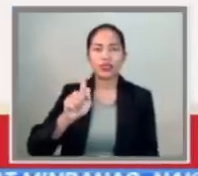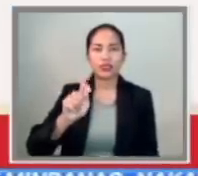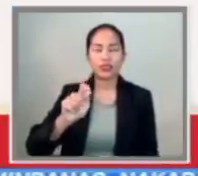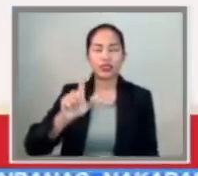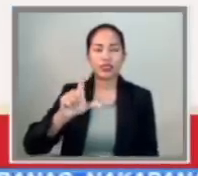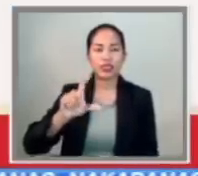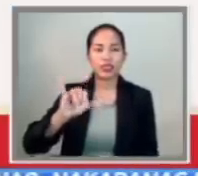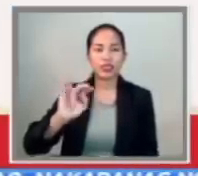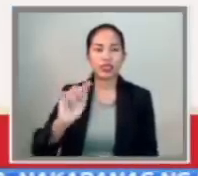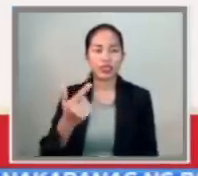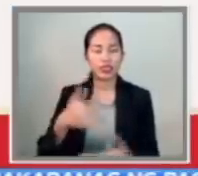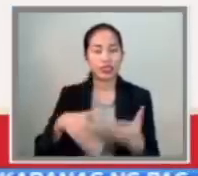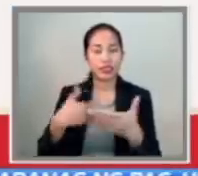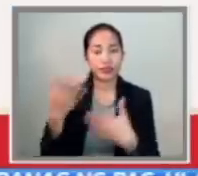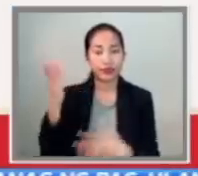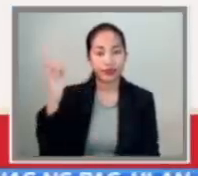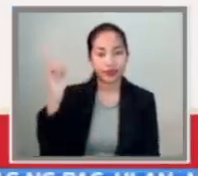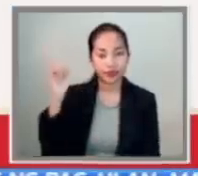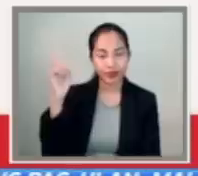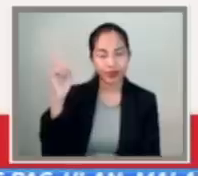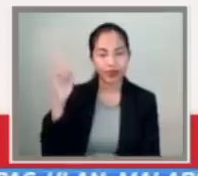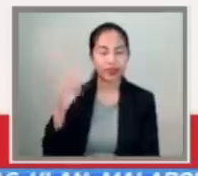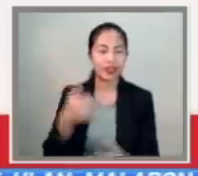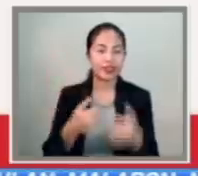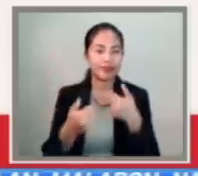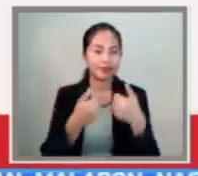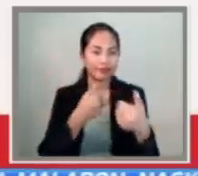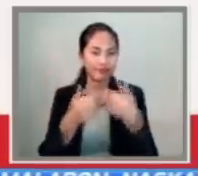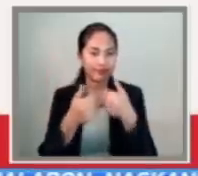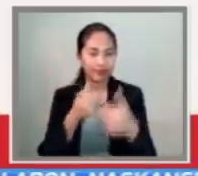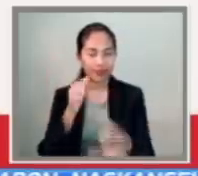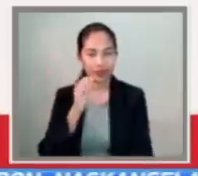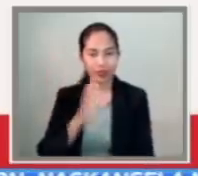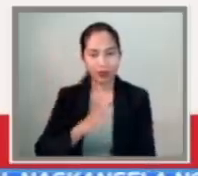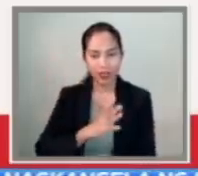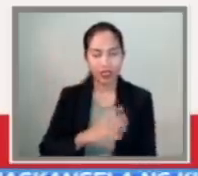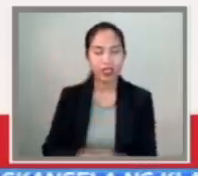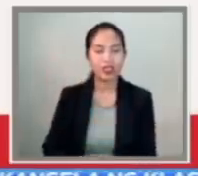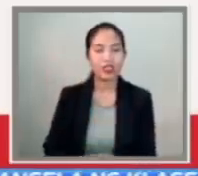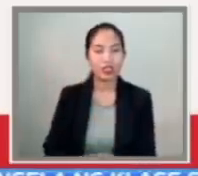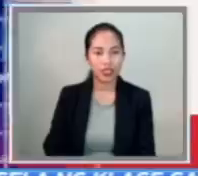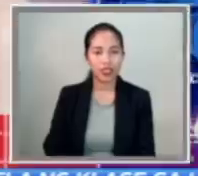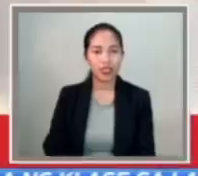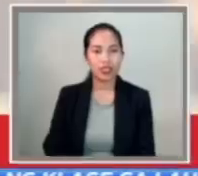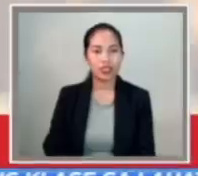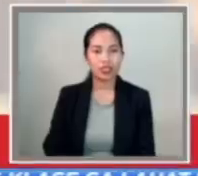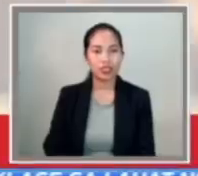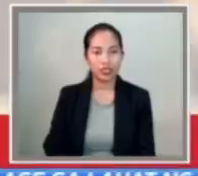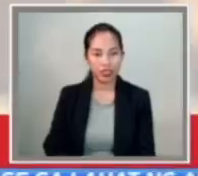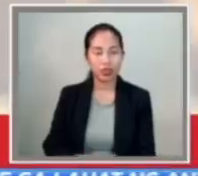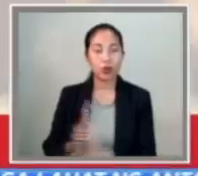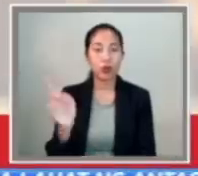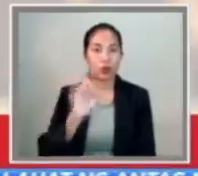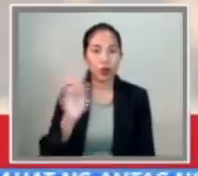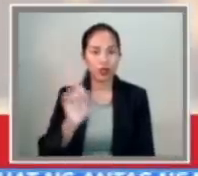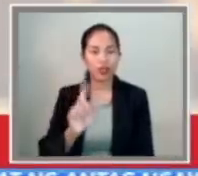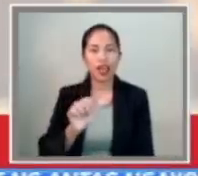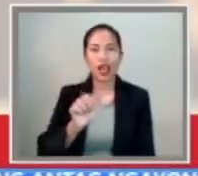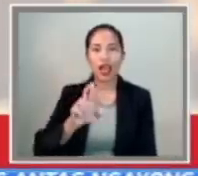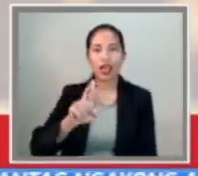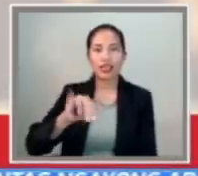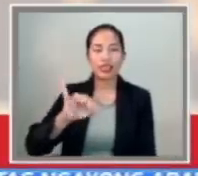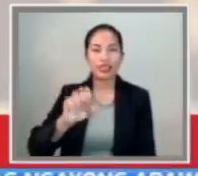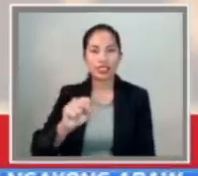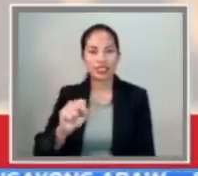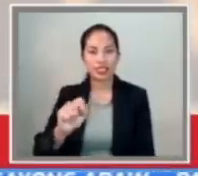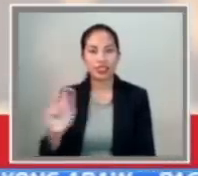na lumaban sa bantamweight division ng Women's Full Contact Live Stick ng Arnis. Si Dexler